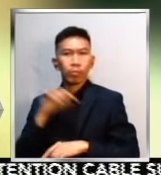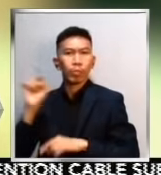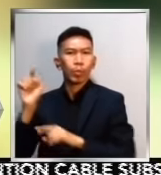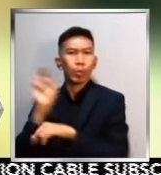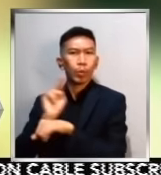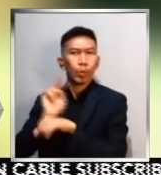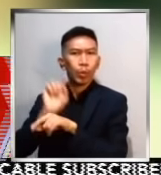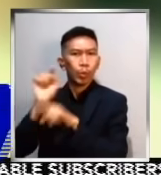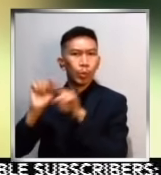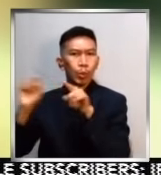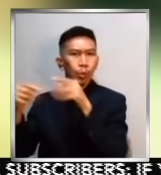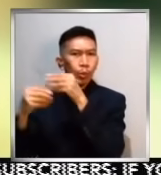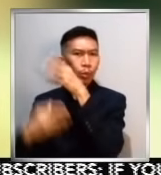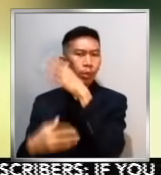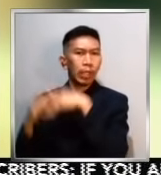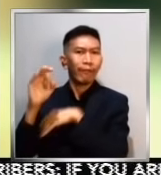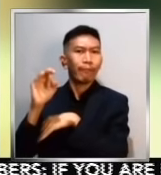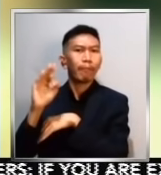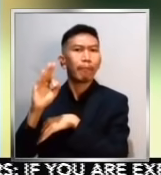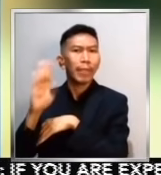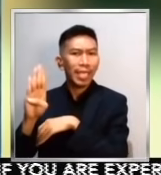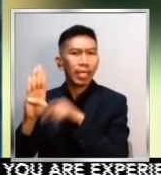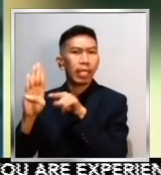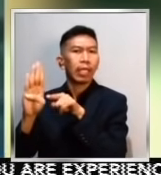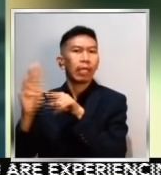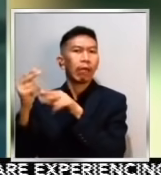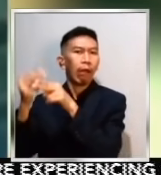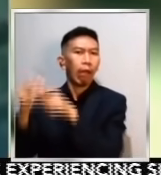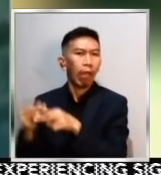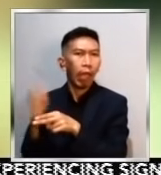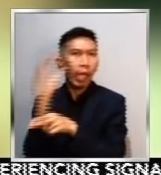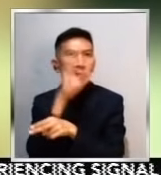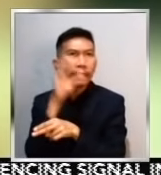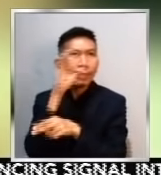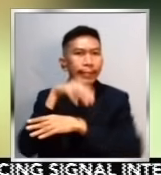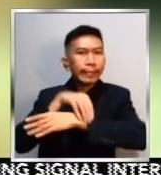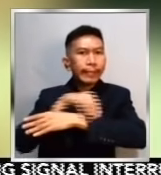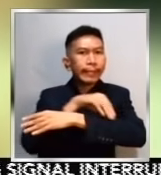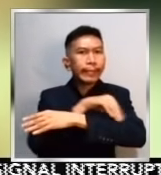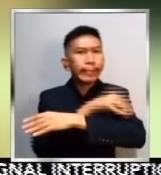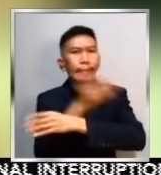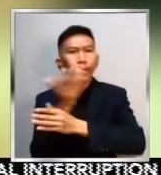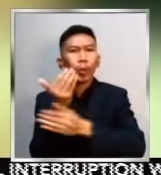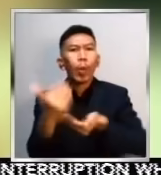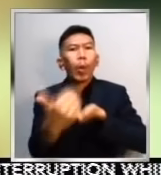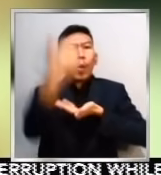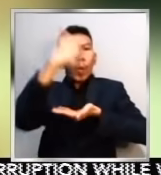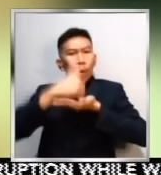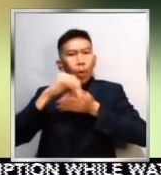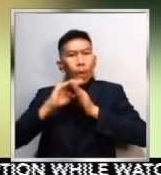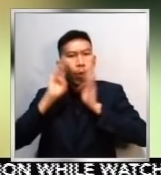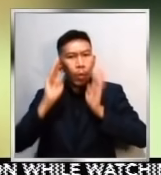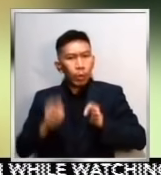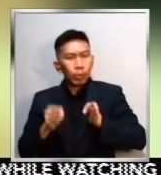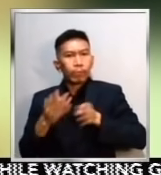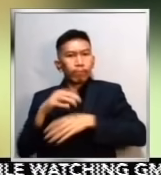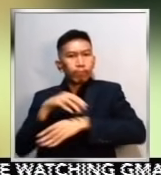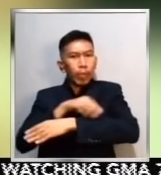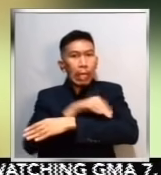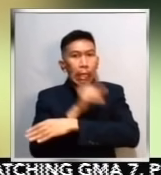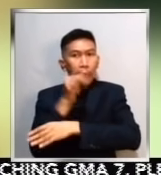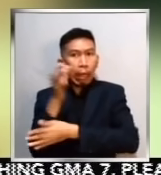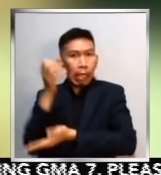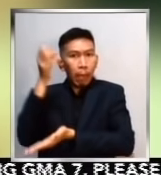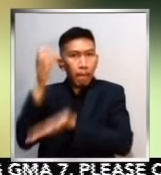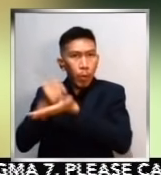nagsa-search online ang suspect ng mga masahista na pwedeng mag-home service. Kapag nakapag-book na, sa apartel o sa motel daw